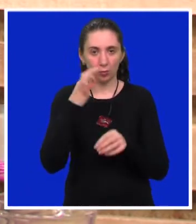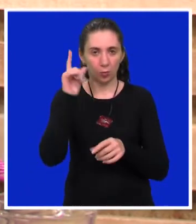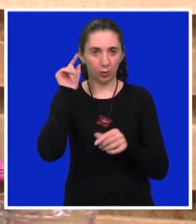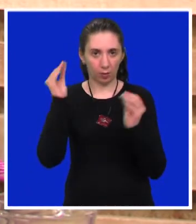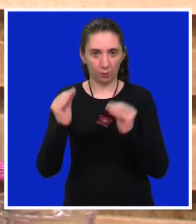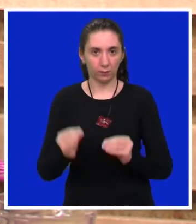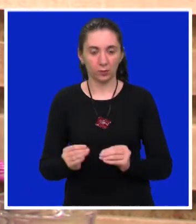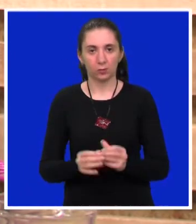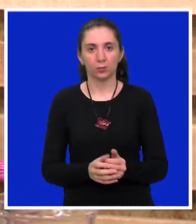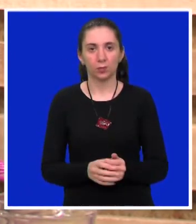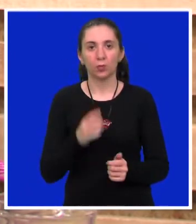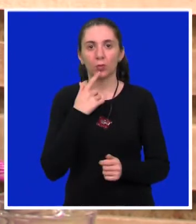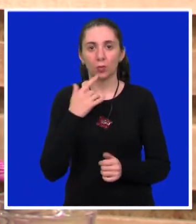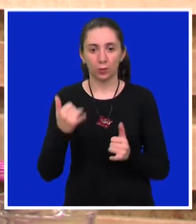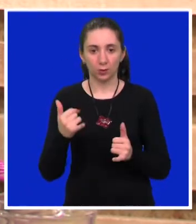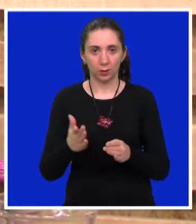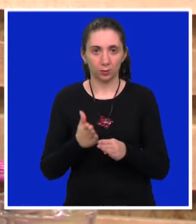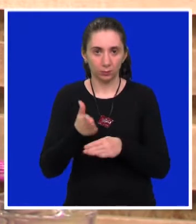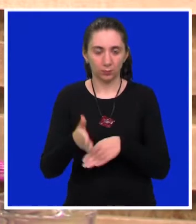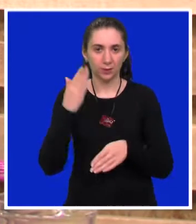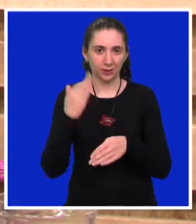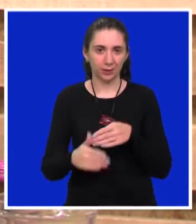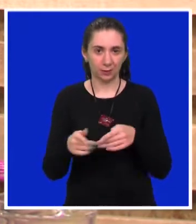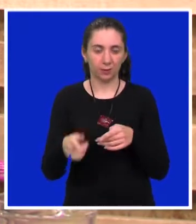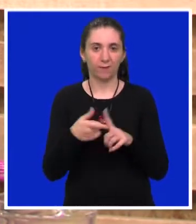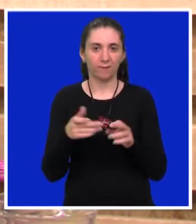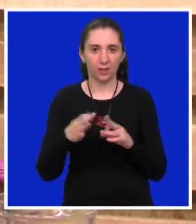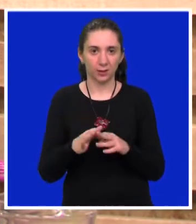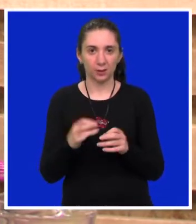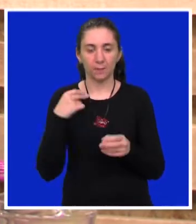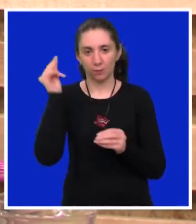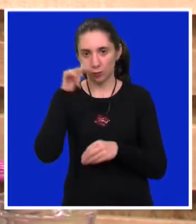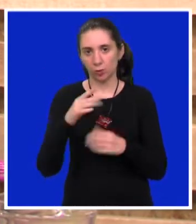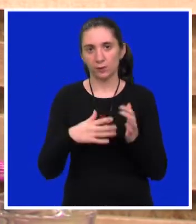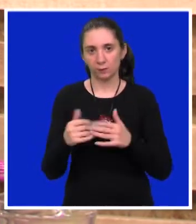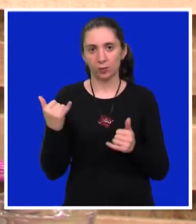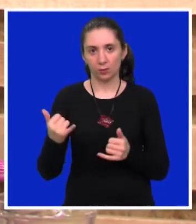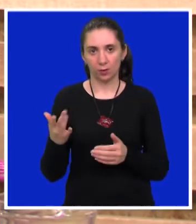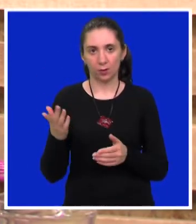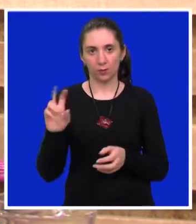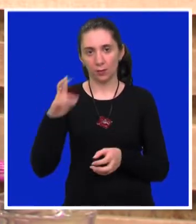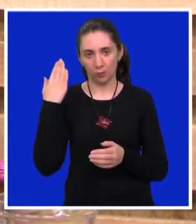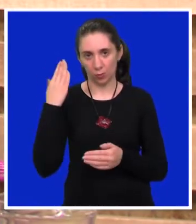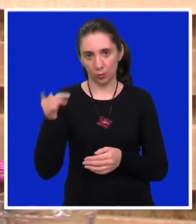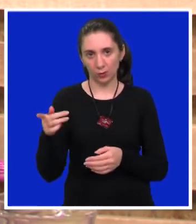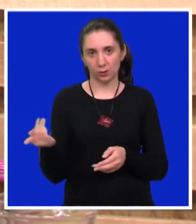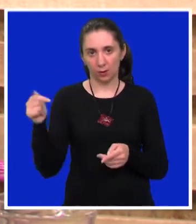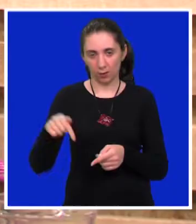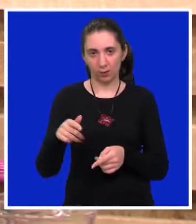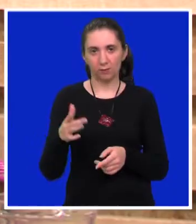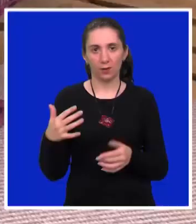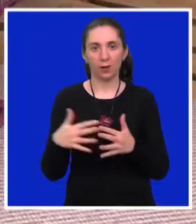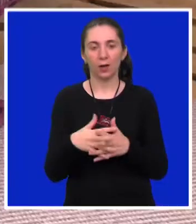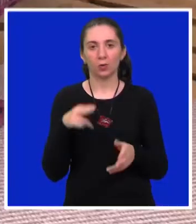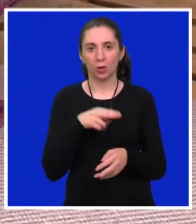Pametno odloži, bolji Karlovac složi, koji evo sada ulazi u završnu fazu. Stoga mi je čast i zadovoljstvo danas pozdraviti u